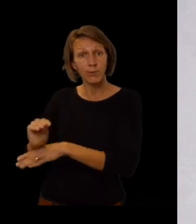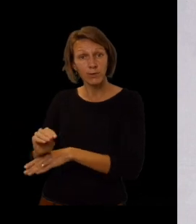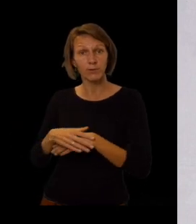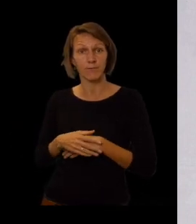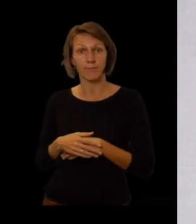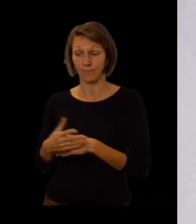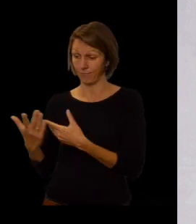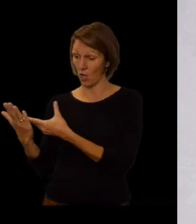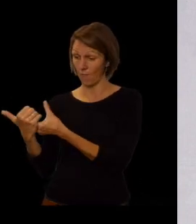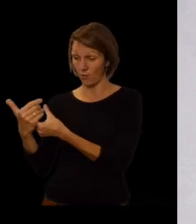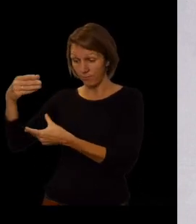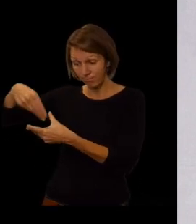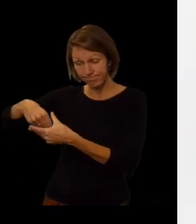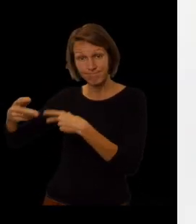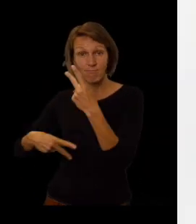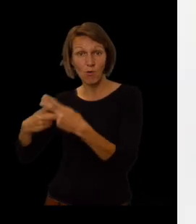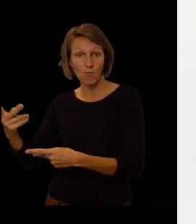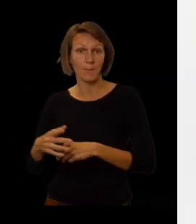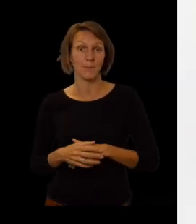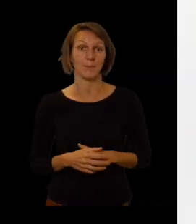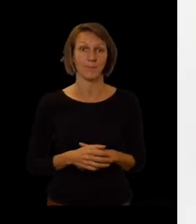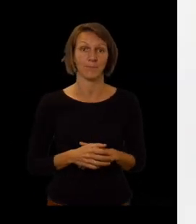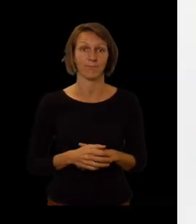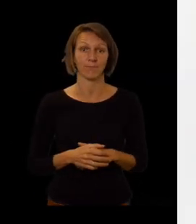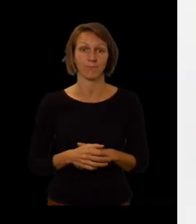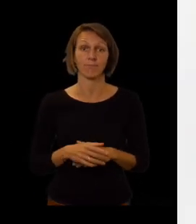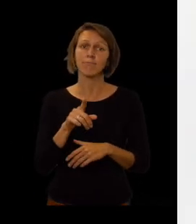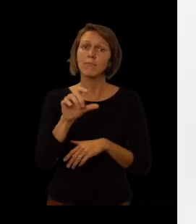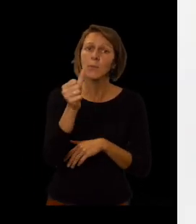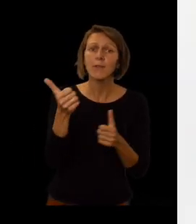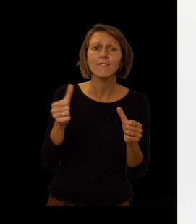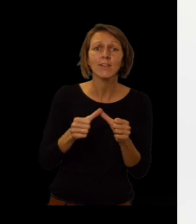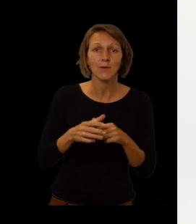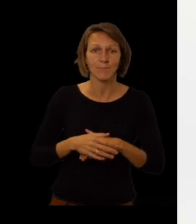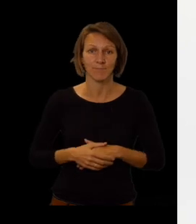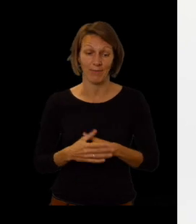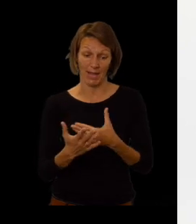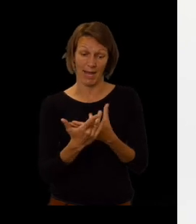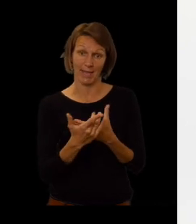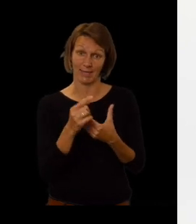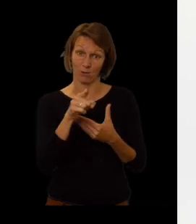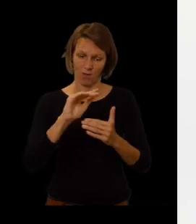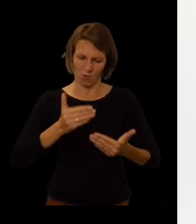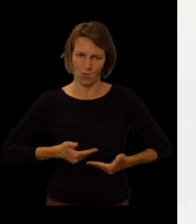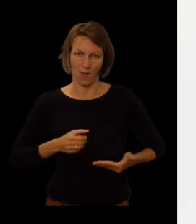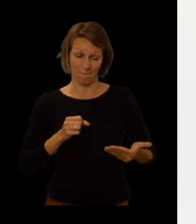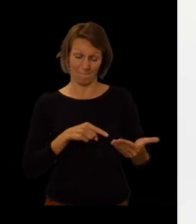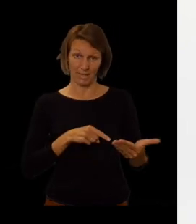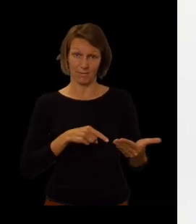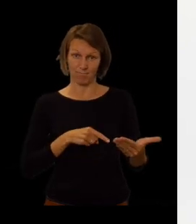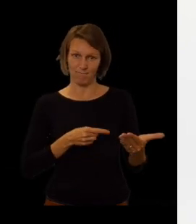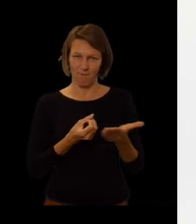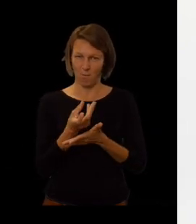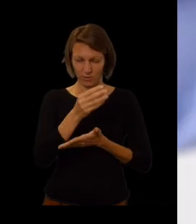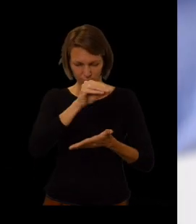protection et l'enveloppe de retour. Tout d'abord, vous devez bien vous identifier grâce à l'invitation que vous avez reçue. Cette lettre